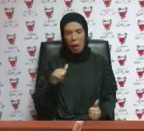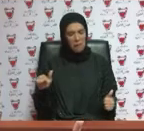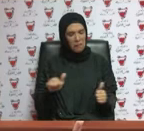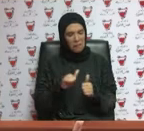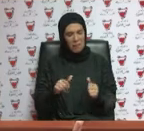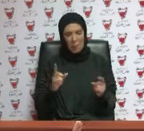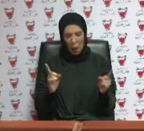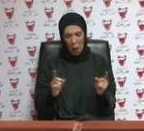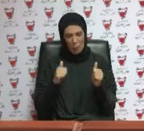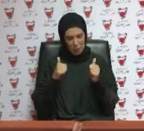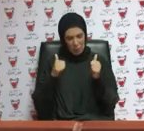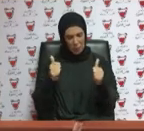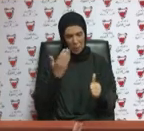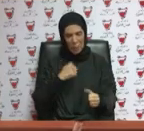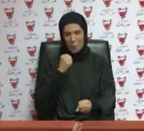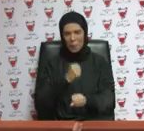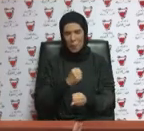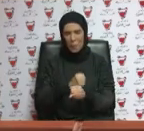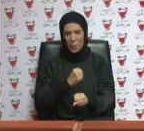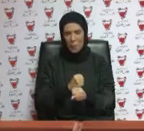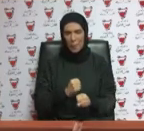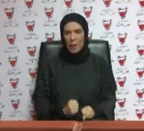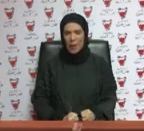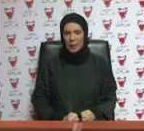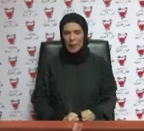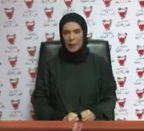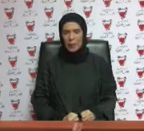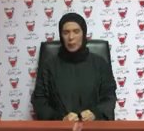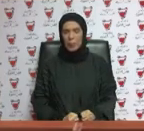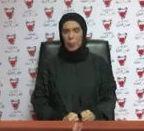مهددون بالبطالة. لذلك